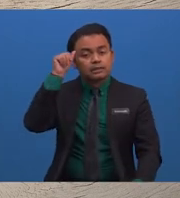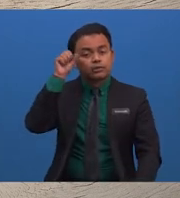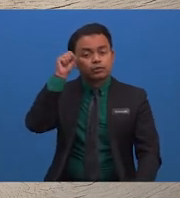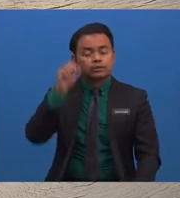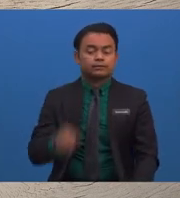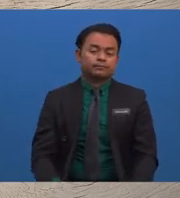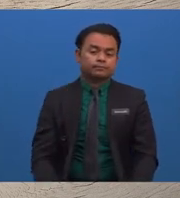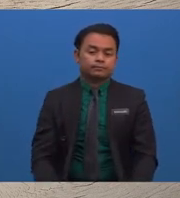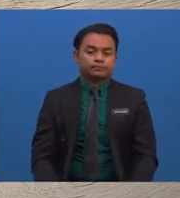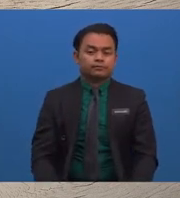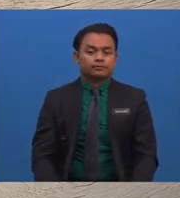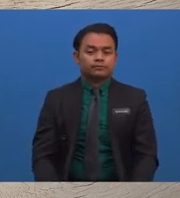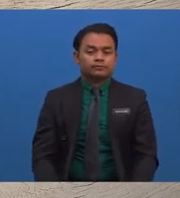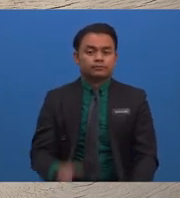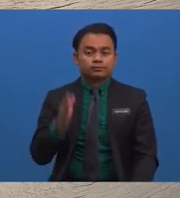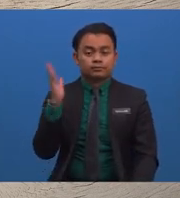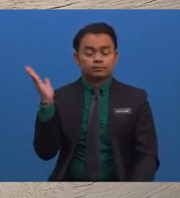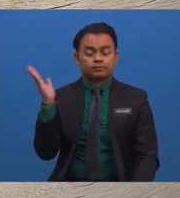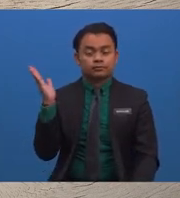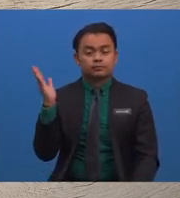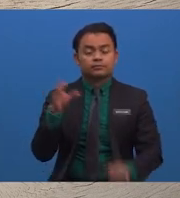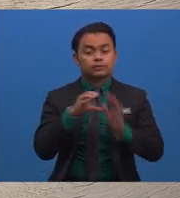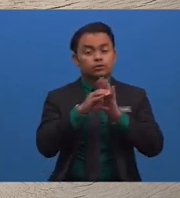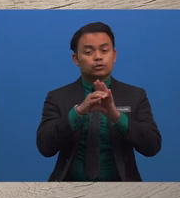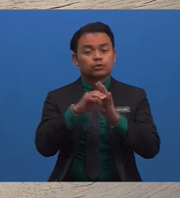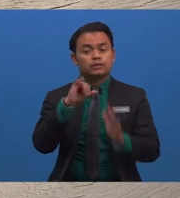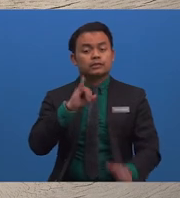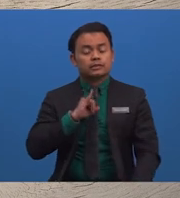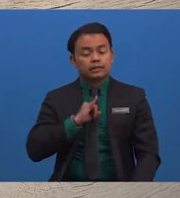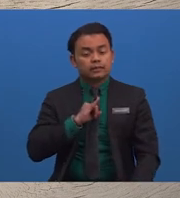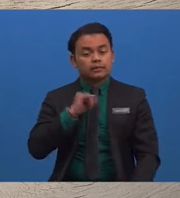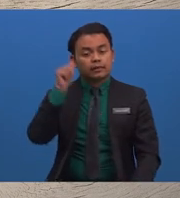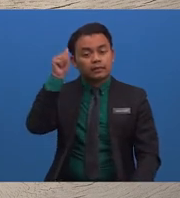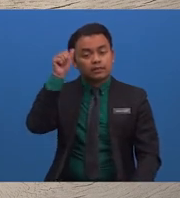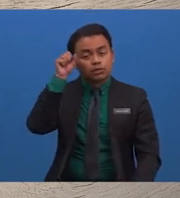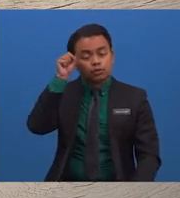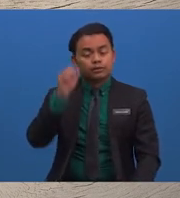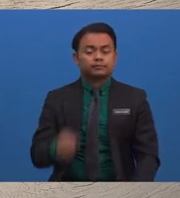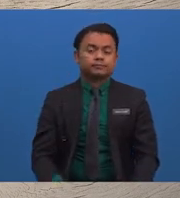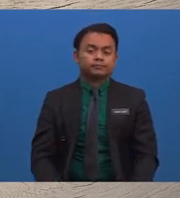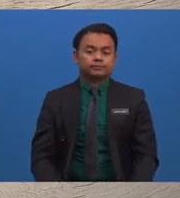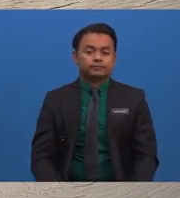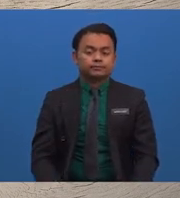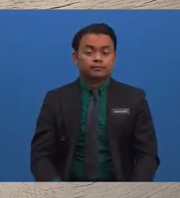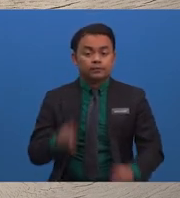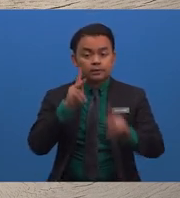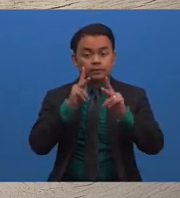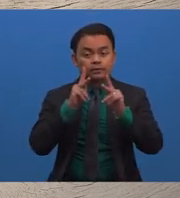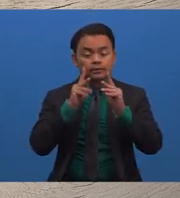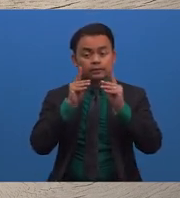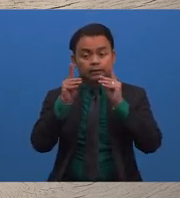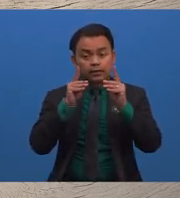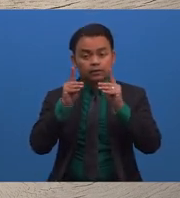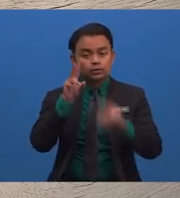Asrul. Selepas itu, pada dialog kedua, Asrul tidak lagi menggunakan